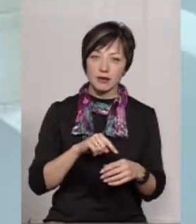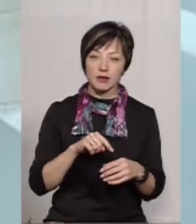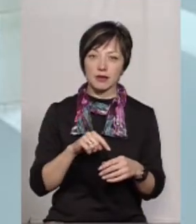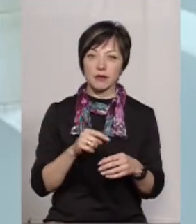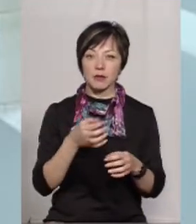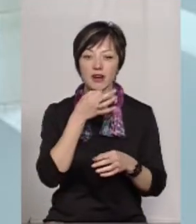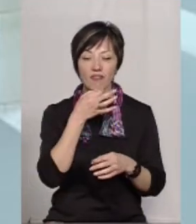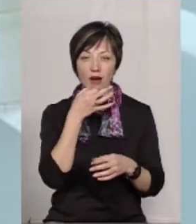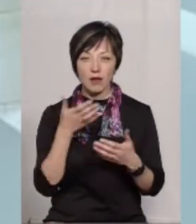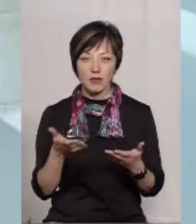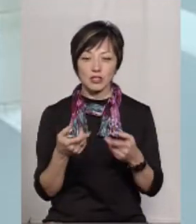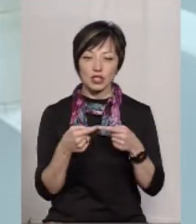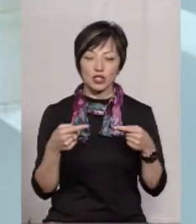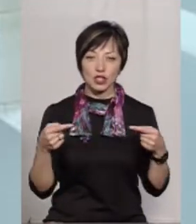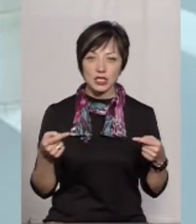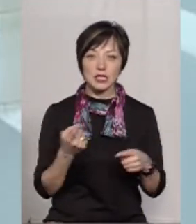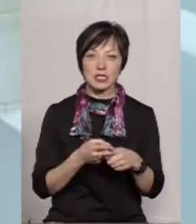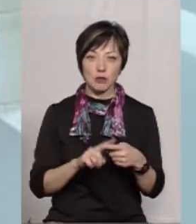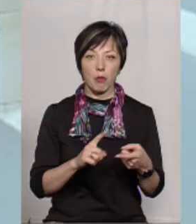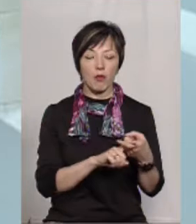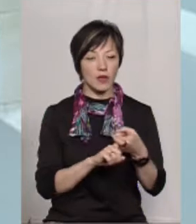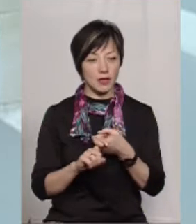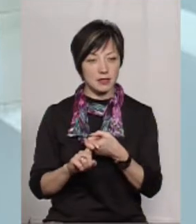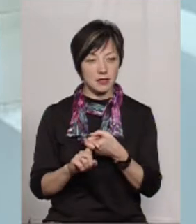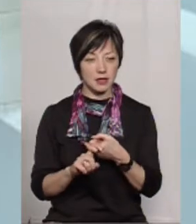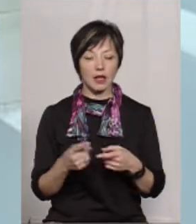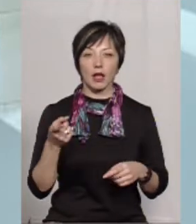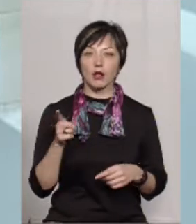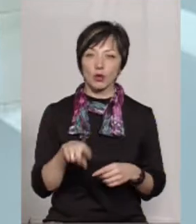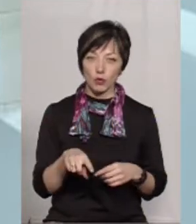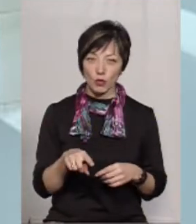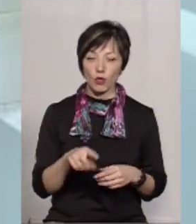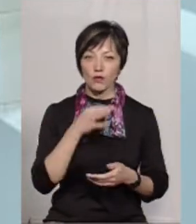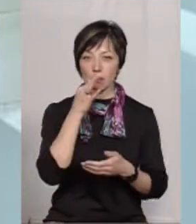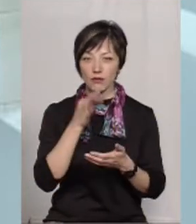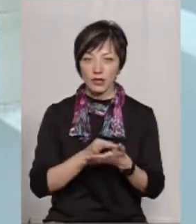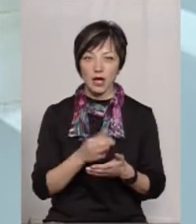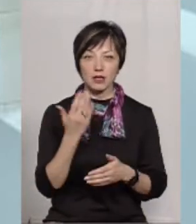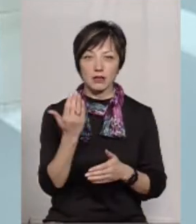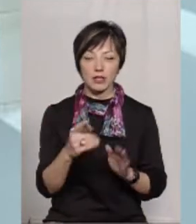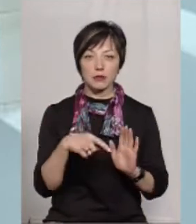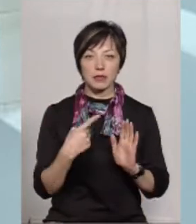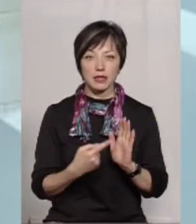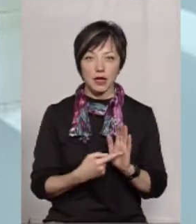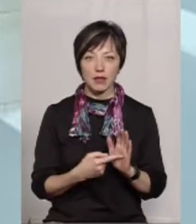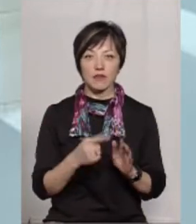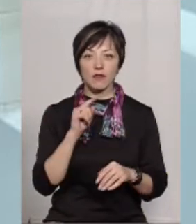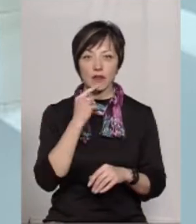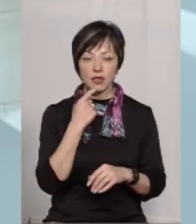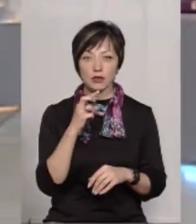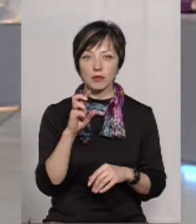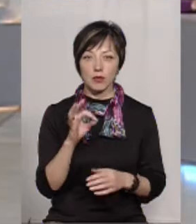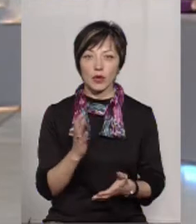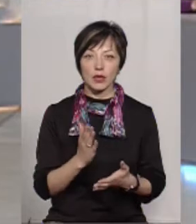морально-психологічна привабливість і інші речі, які з цим пов'язані. Тому відповідати на ваше питання дещо важко.